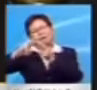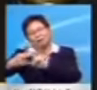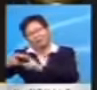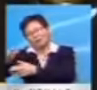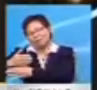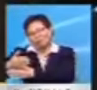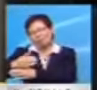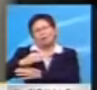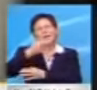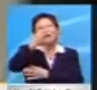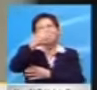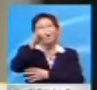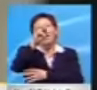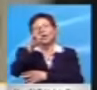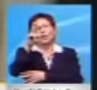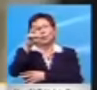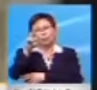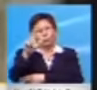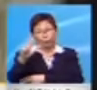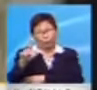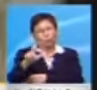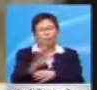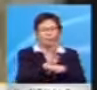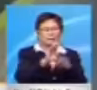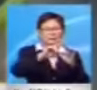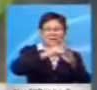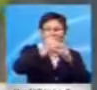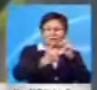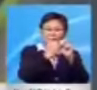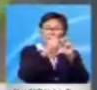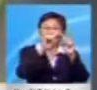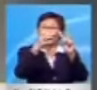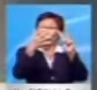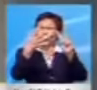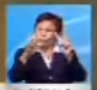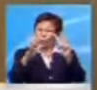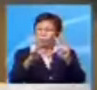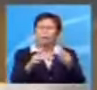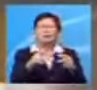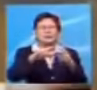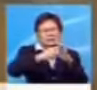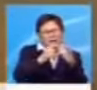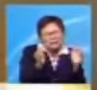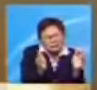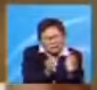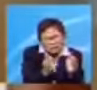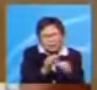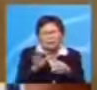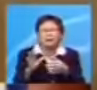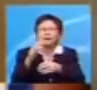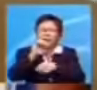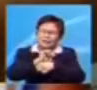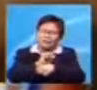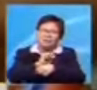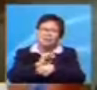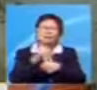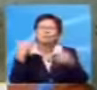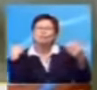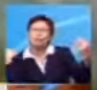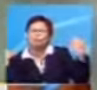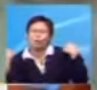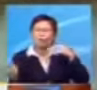Muhammad Khairul Hadi Burhan perniagaan yang dimulakan tahun lalu asalnya kecil-kecilan sahaja sebagai kerja sampingan untuk menambah